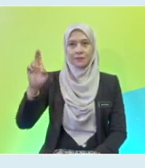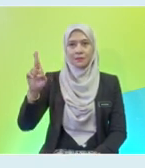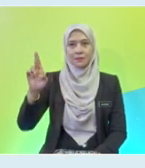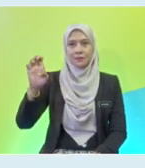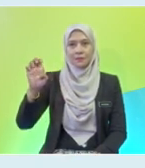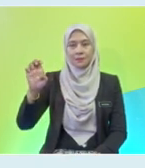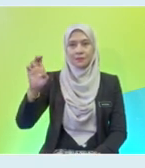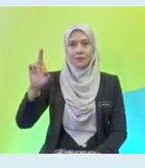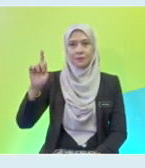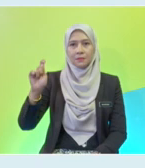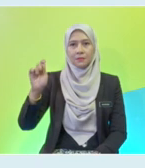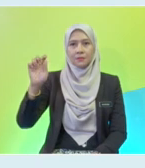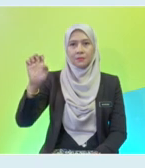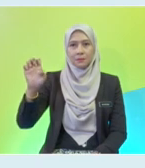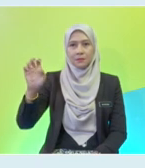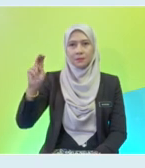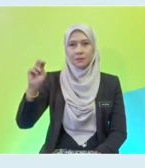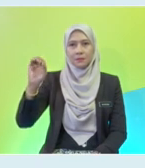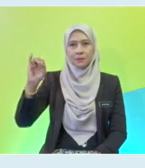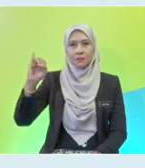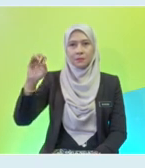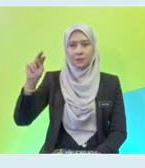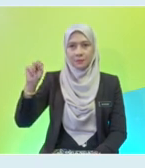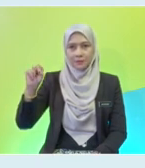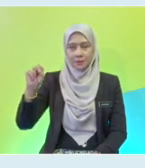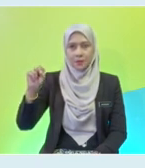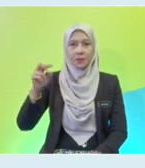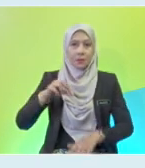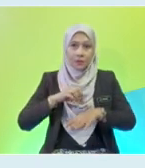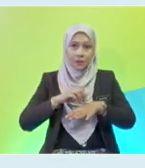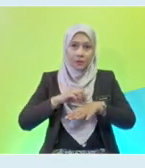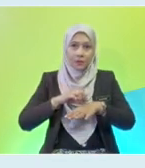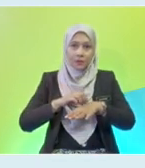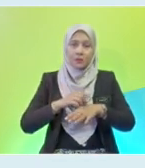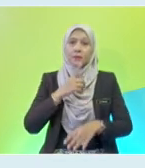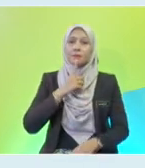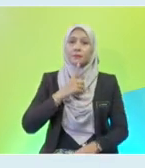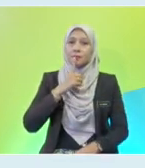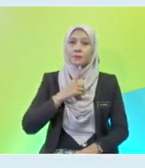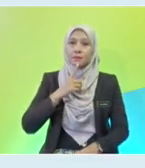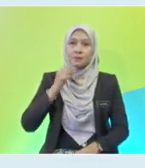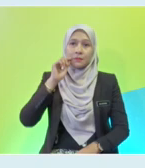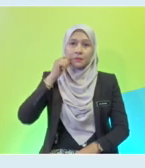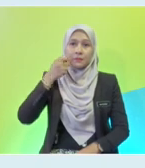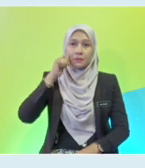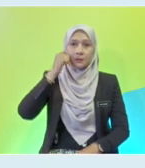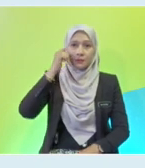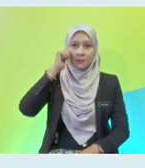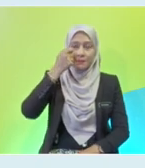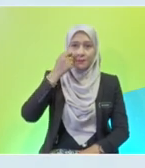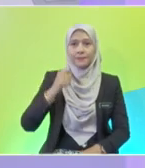Oke kulit menjadi kemerahan dan mengelupas jadi kita tahu kenapa itu salah UI tidak menyebabkan